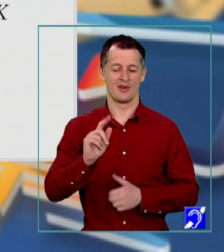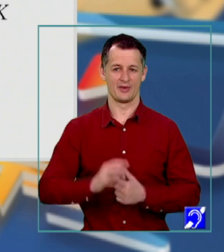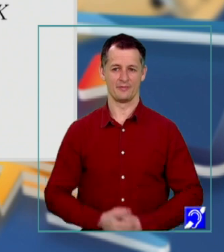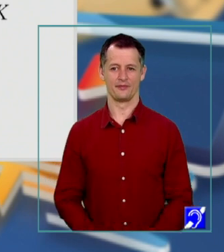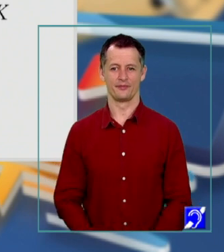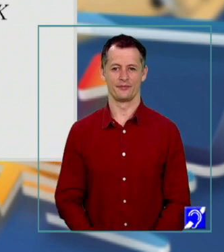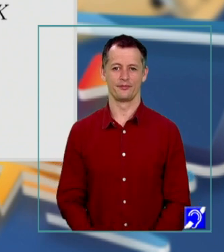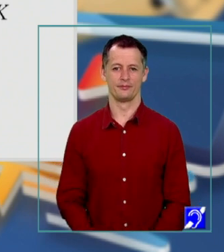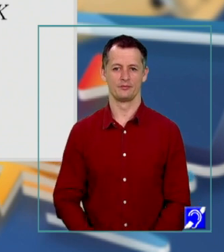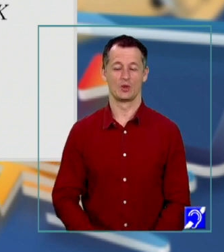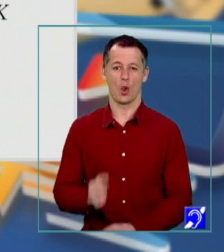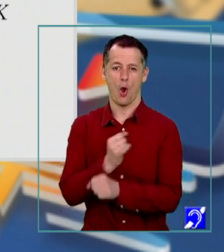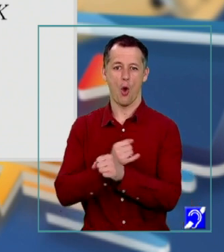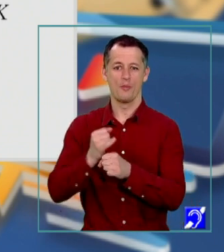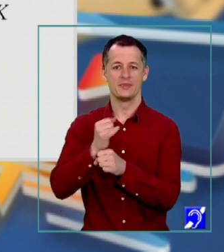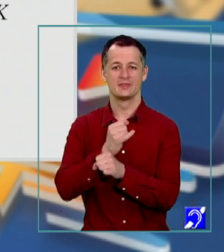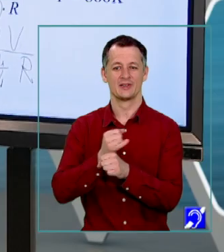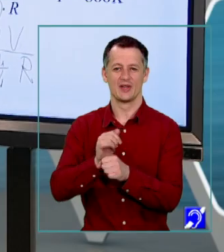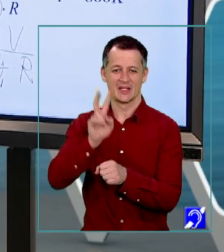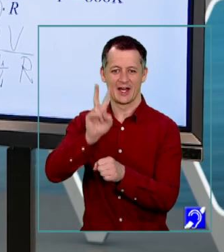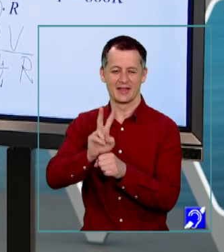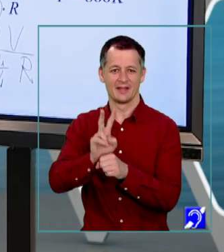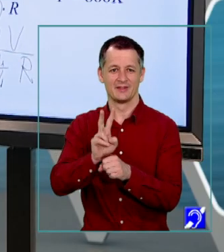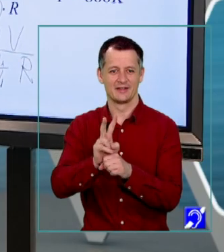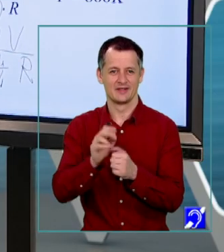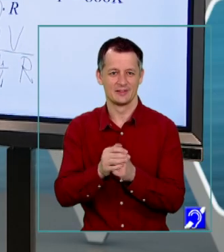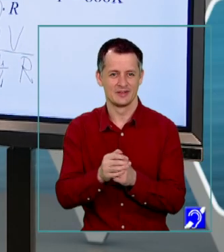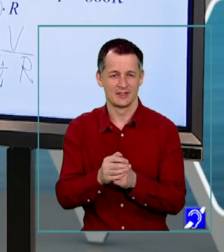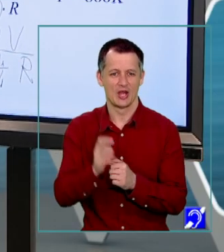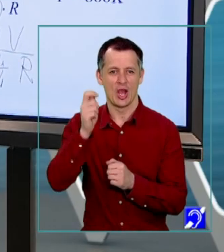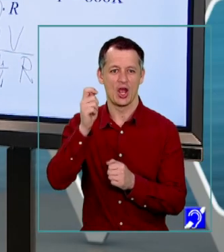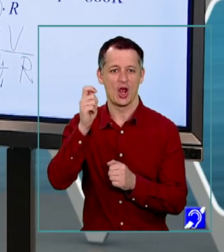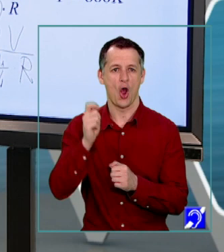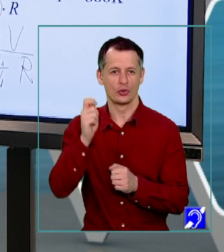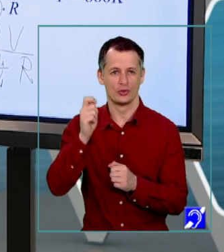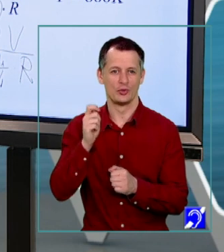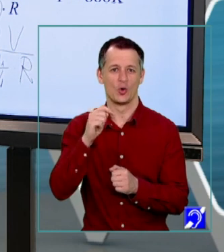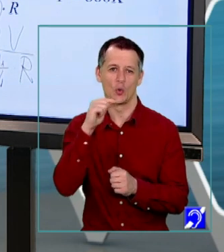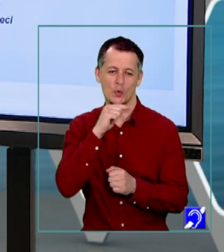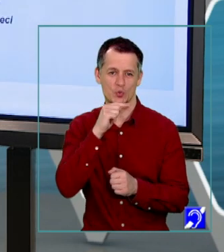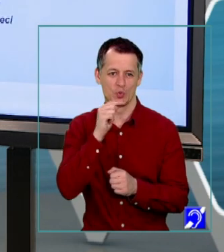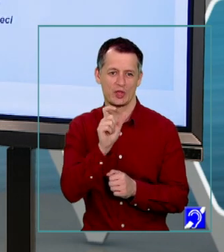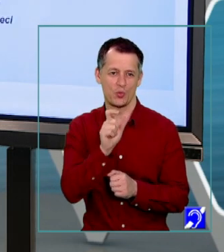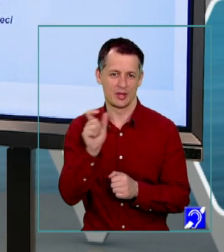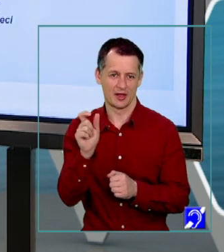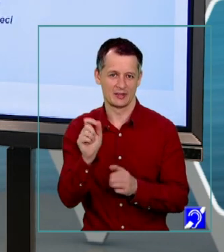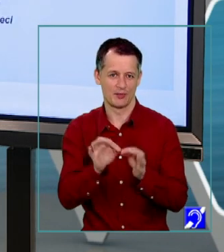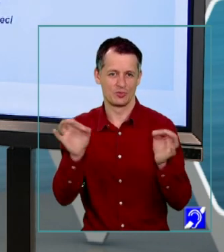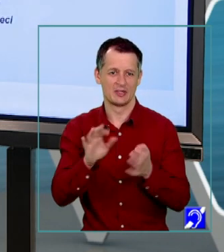atenționarea de cod roșu de unități de măsură se păstrează. Mergem mai departe